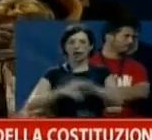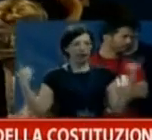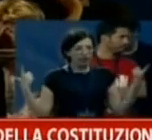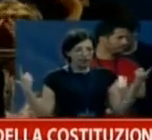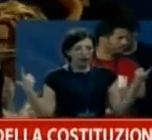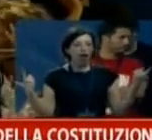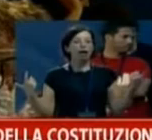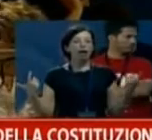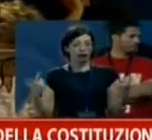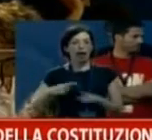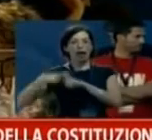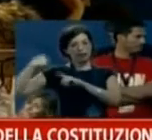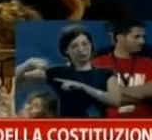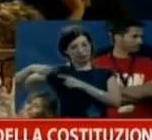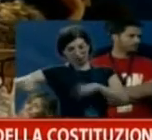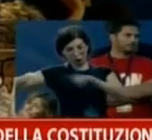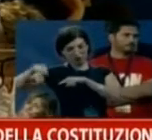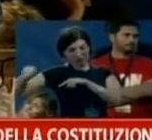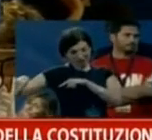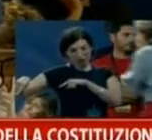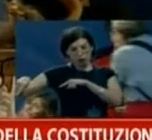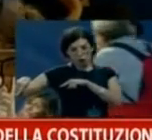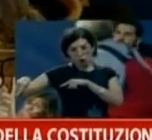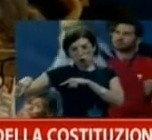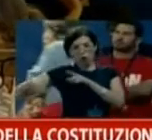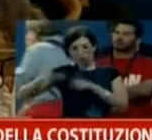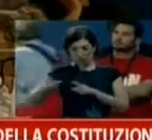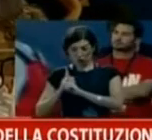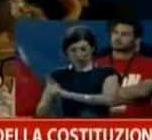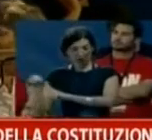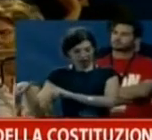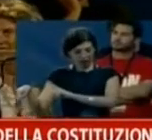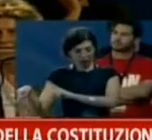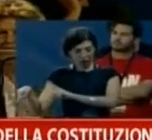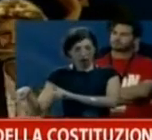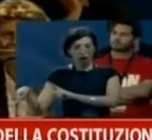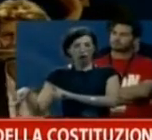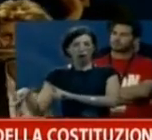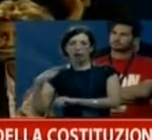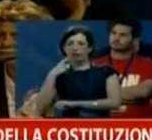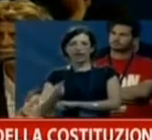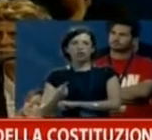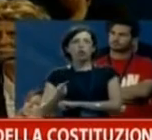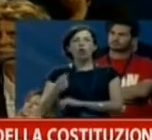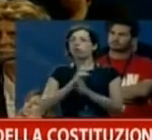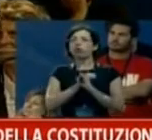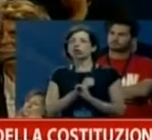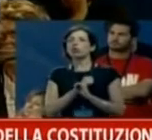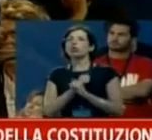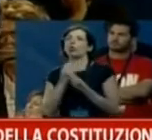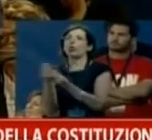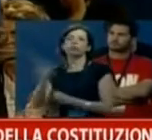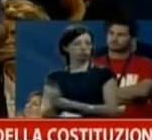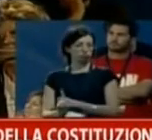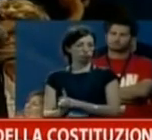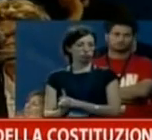erano andati a fare, come si dice, la faccia feroce dicendo mai da parte nostra la fiducia a questo governo, ha capovolto